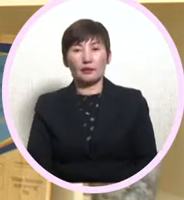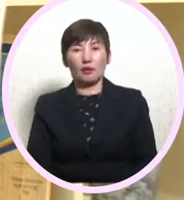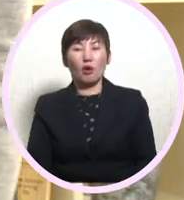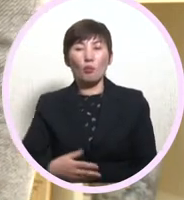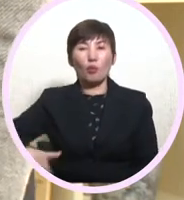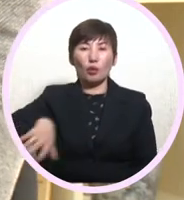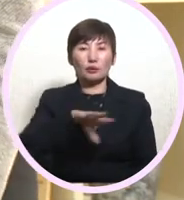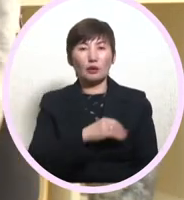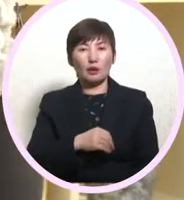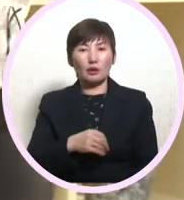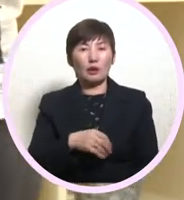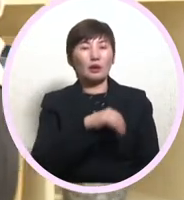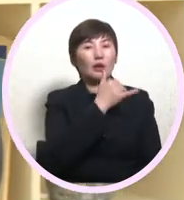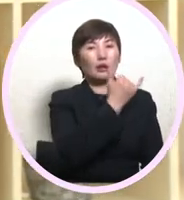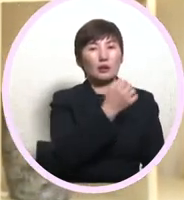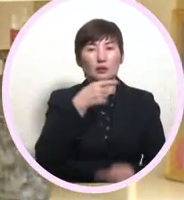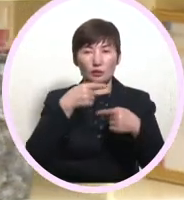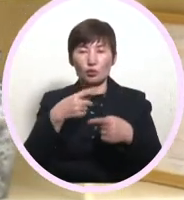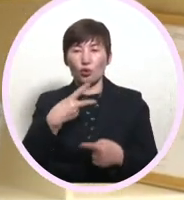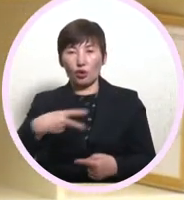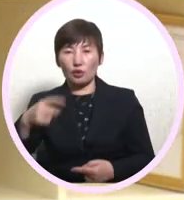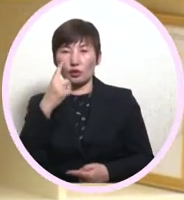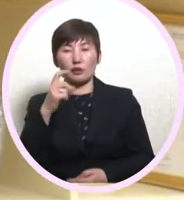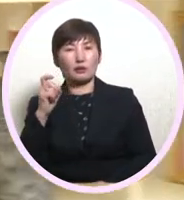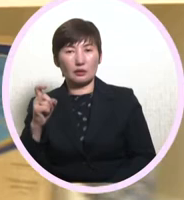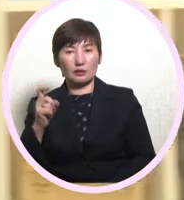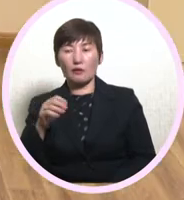тэнцүү 2-1 x гэсэн функцийн